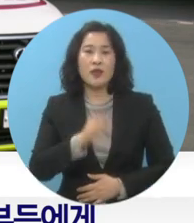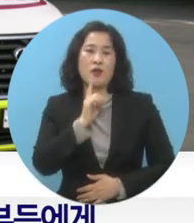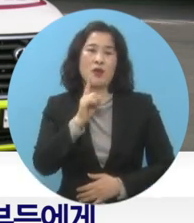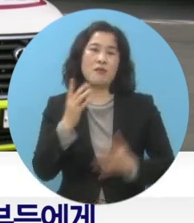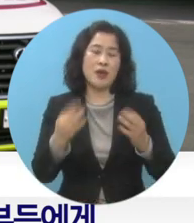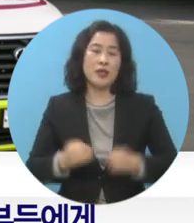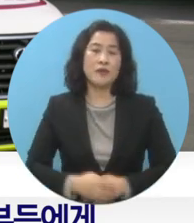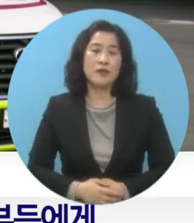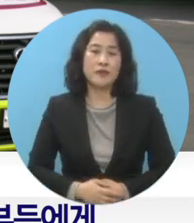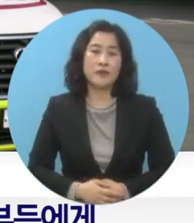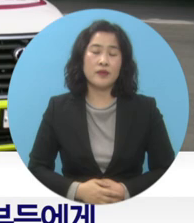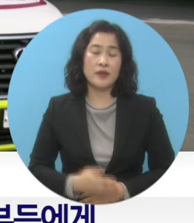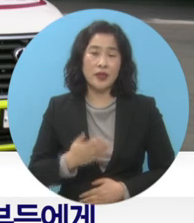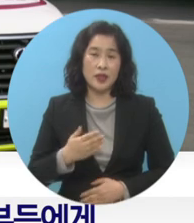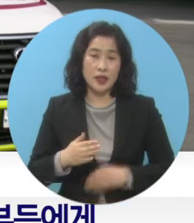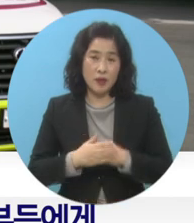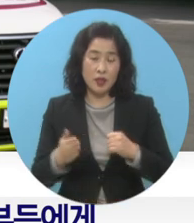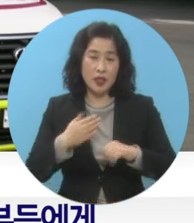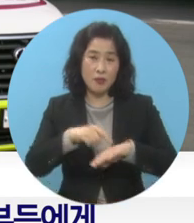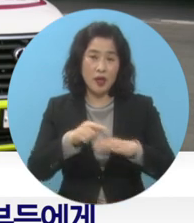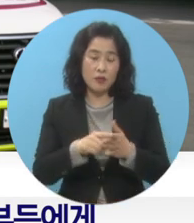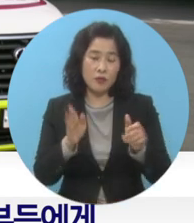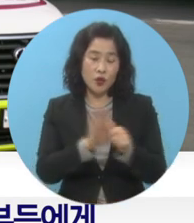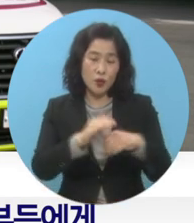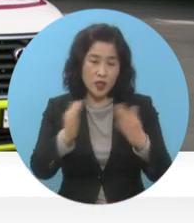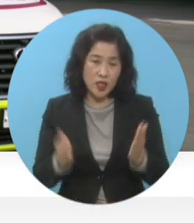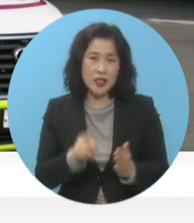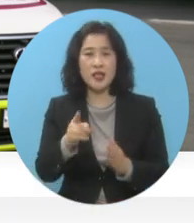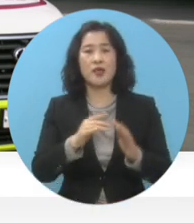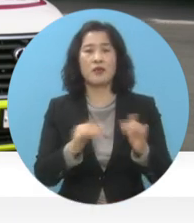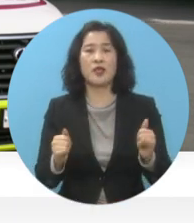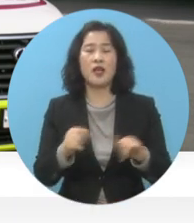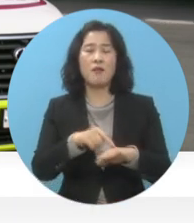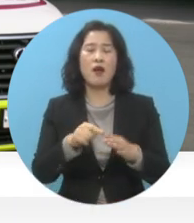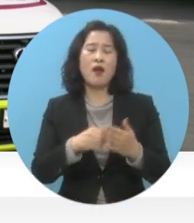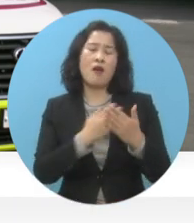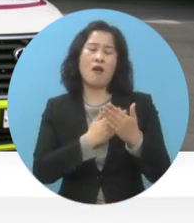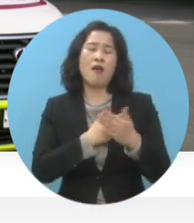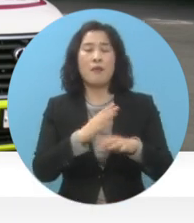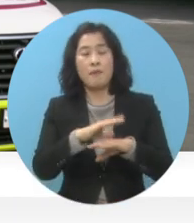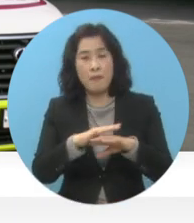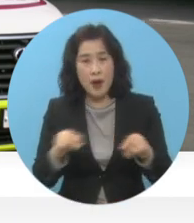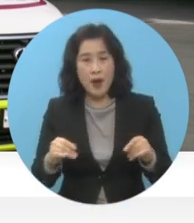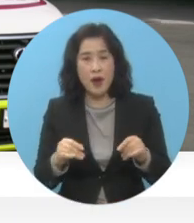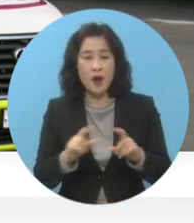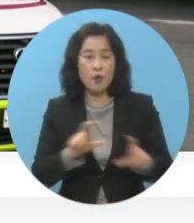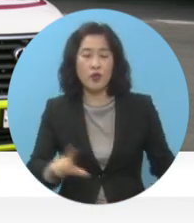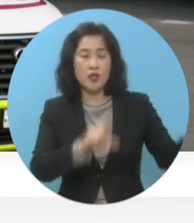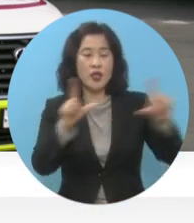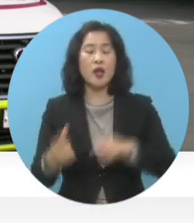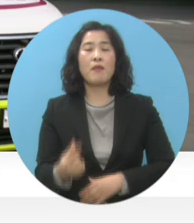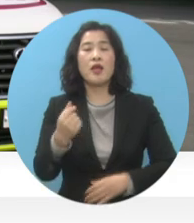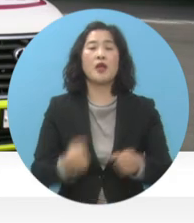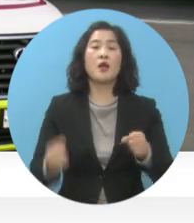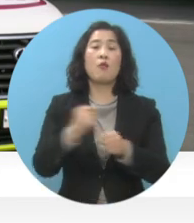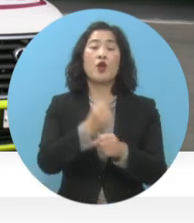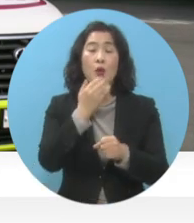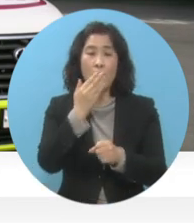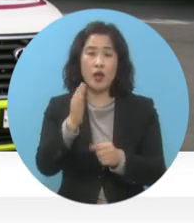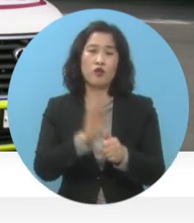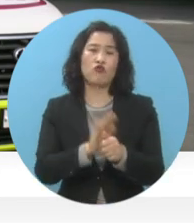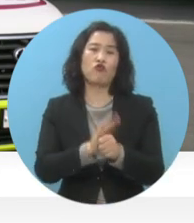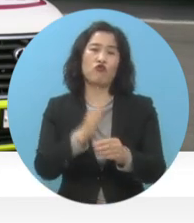계십니다. 이에 저희 심리지원단은 이런 분들에게 심리적 불안감을 해소시켜 일상으로 조기에 복귀할 수